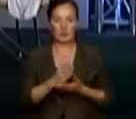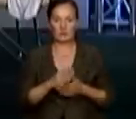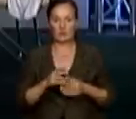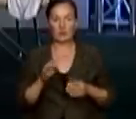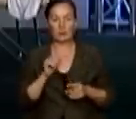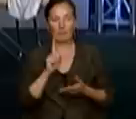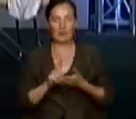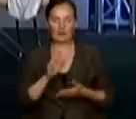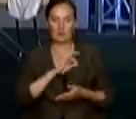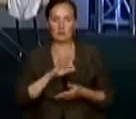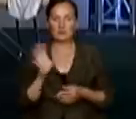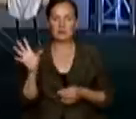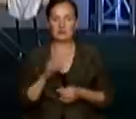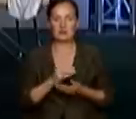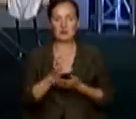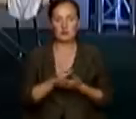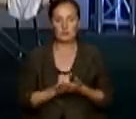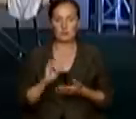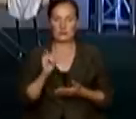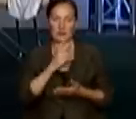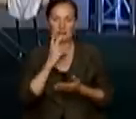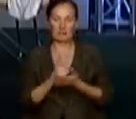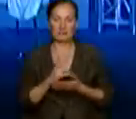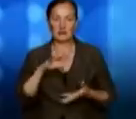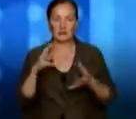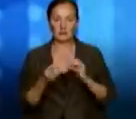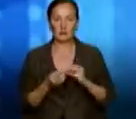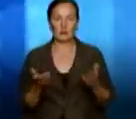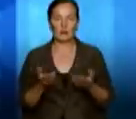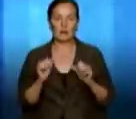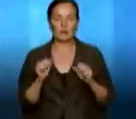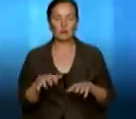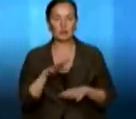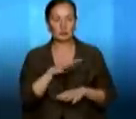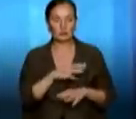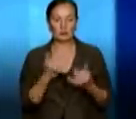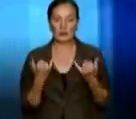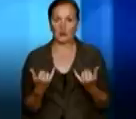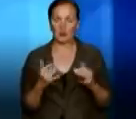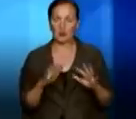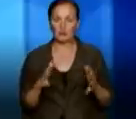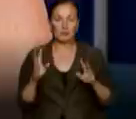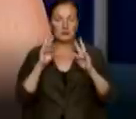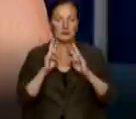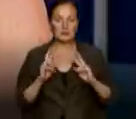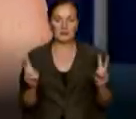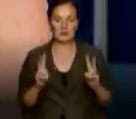використовувати абсолютно всі ресурси і дивитися на результат, який може бути. Тобто на даний момент я не знаю ні на